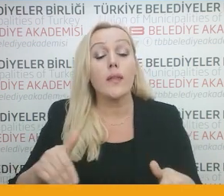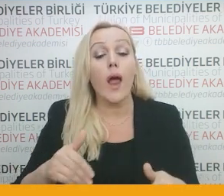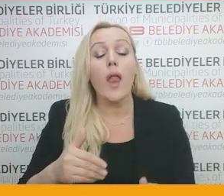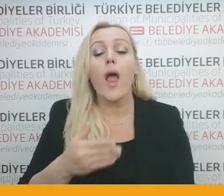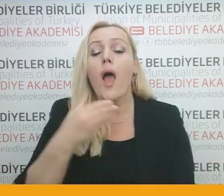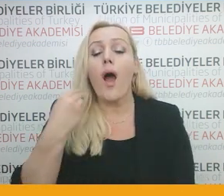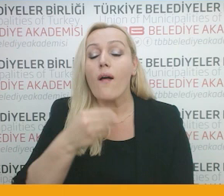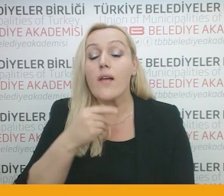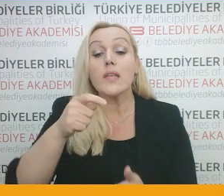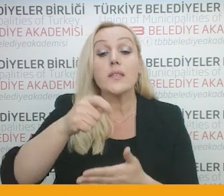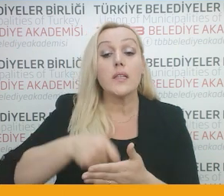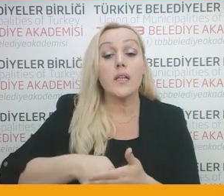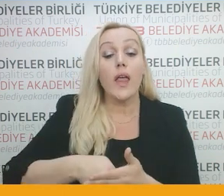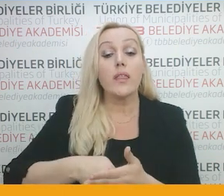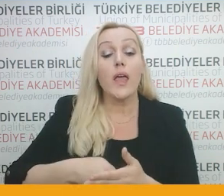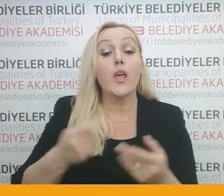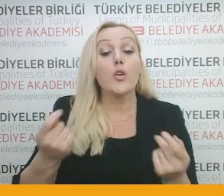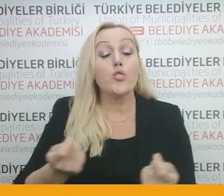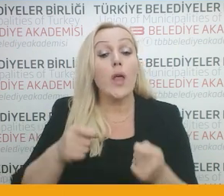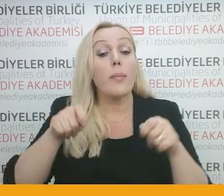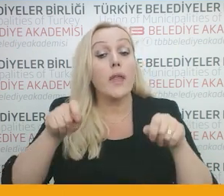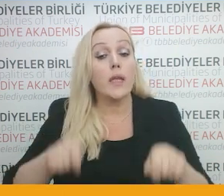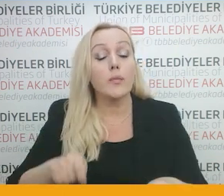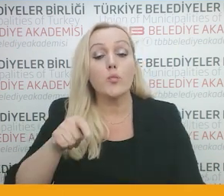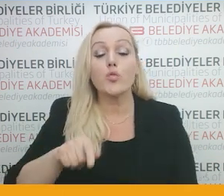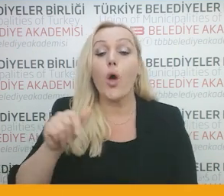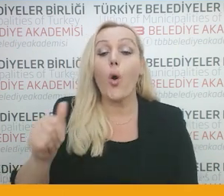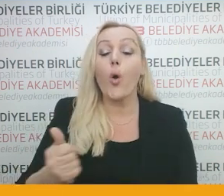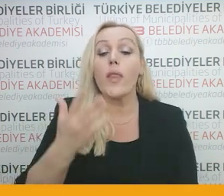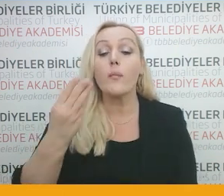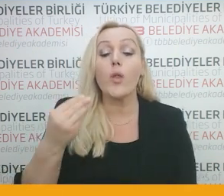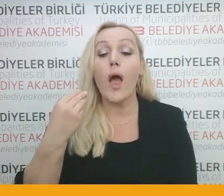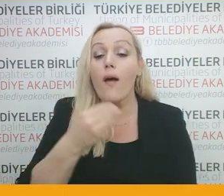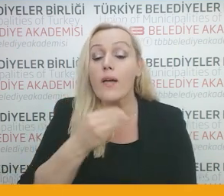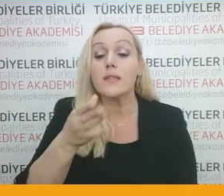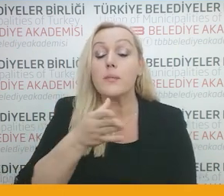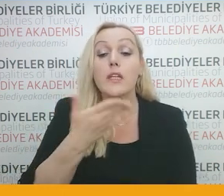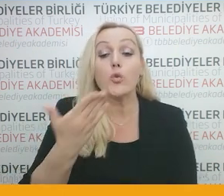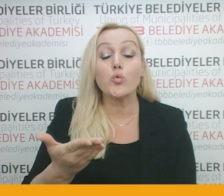avans ve kredi işlemleri gerçekleştirilebilir. Burada önemli olan avansta biliyorsunuz